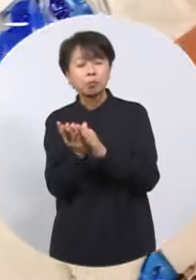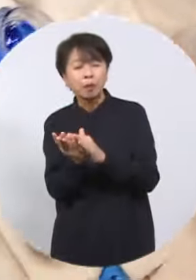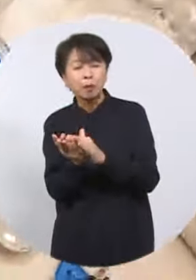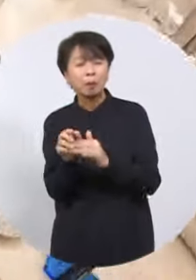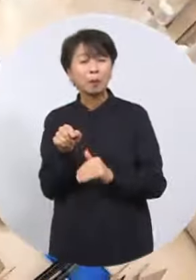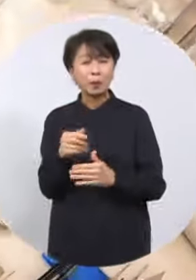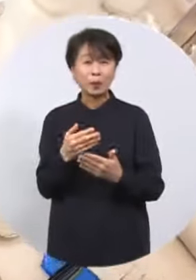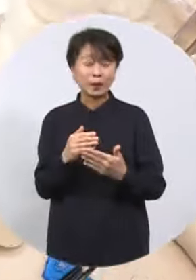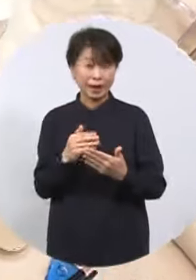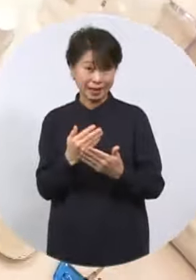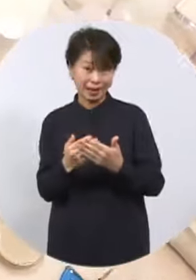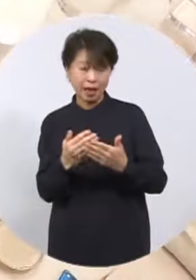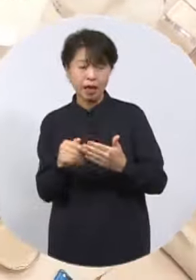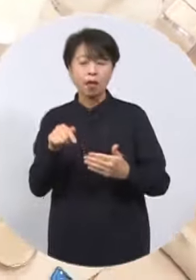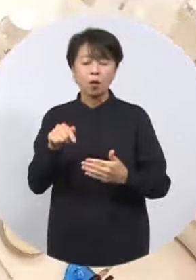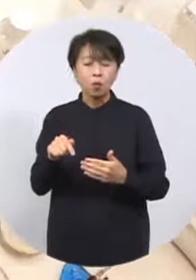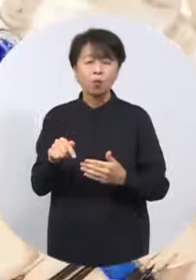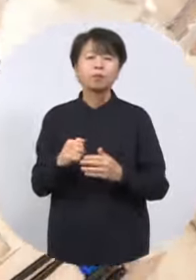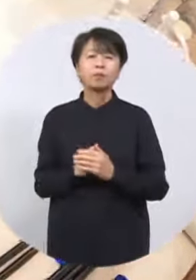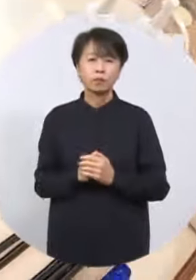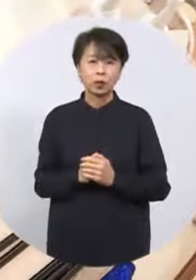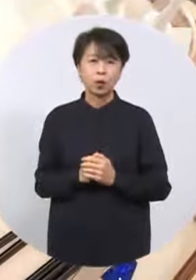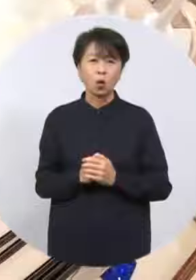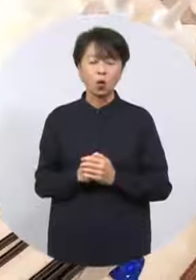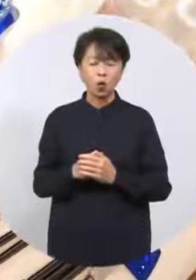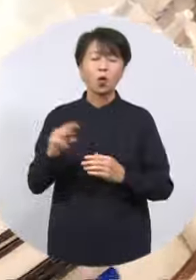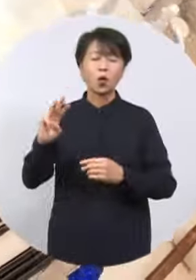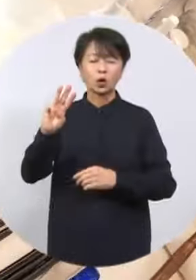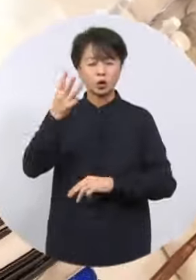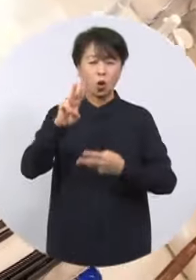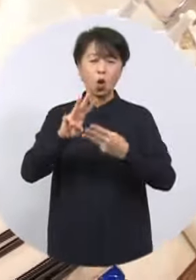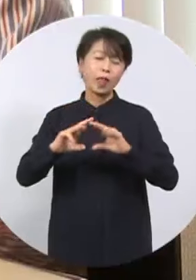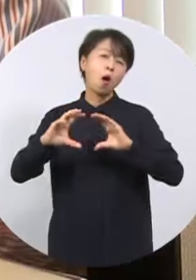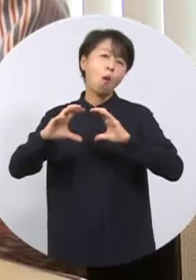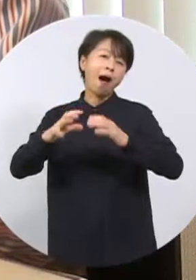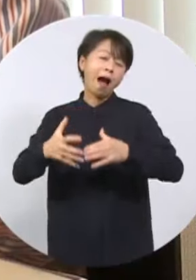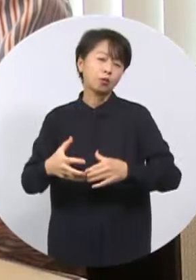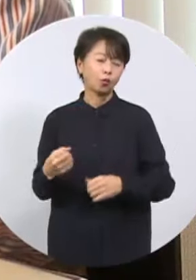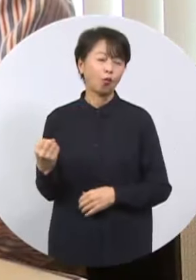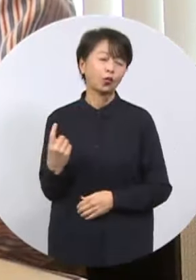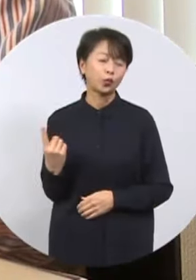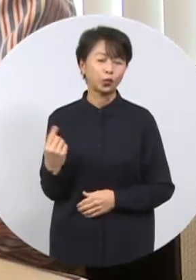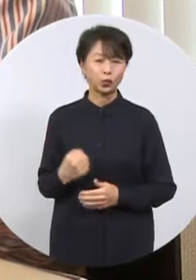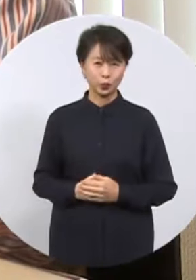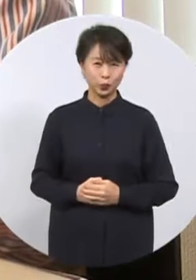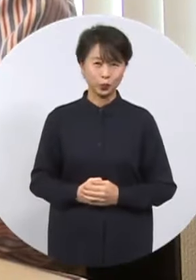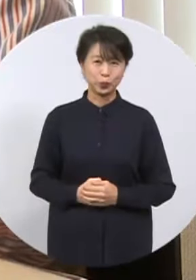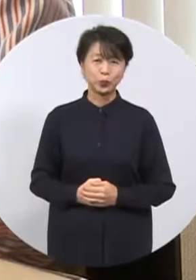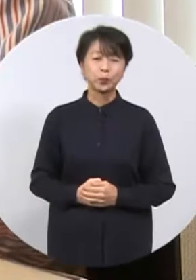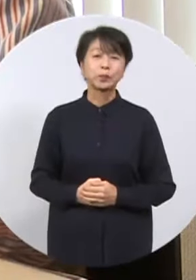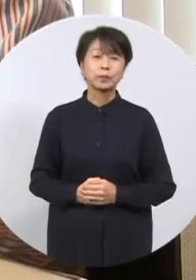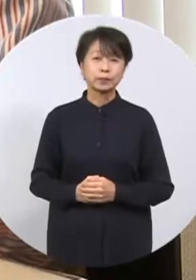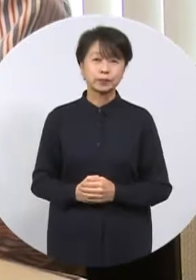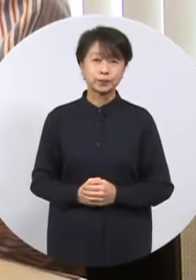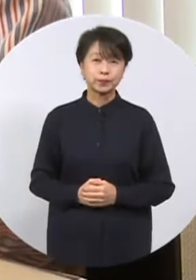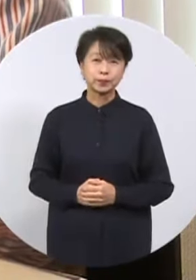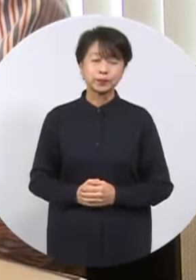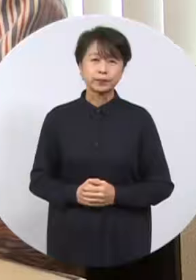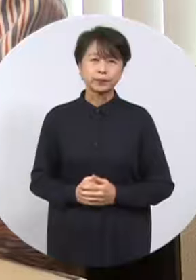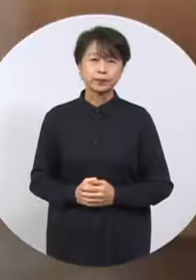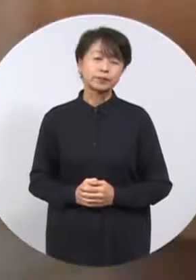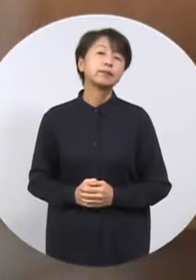て、 はい、 それを人呼んで角田ワールドって言うんです。 角田マジックを使って描いた角田ワールド。 そうなん